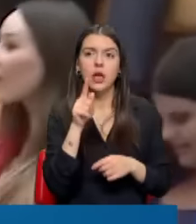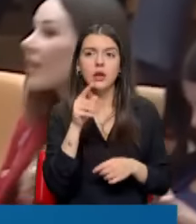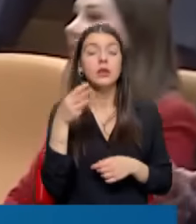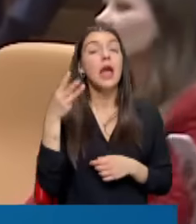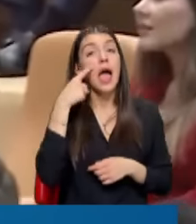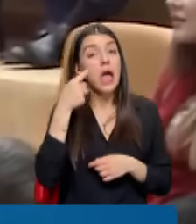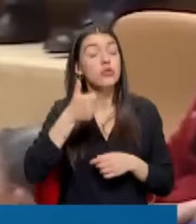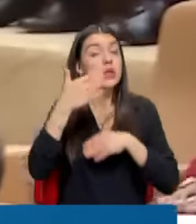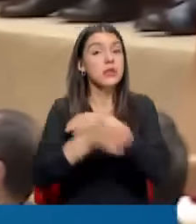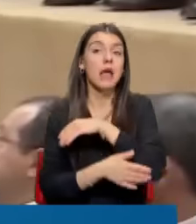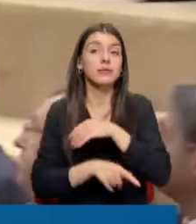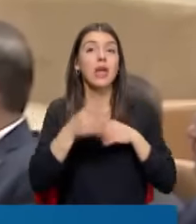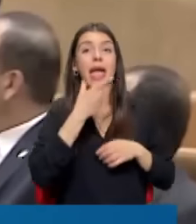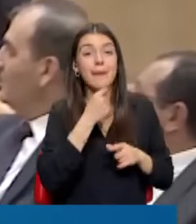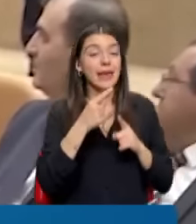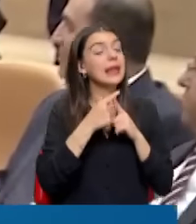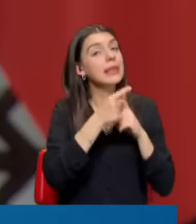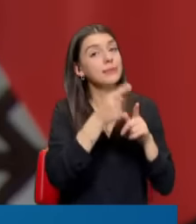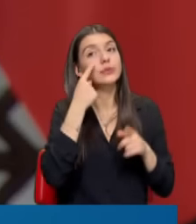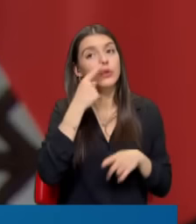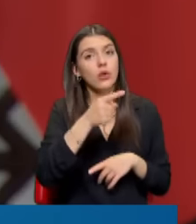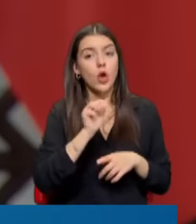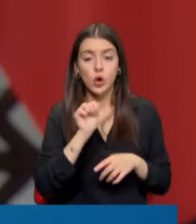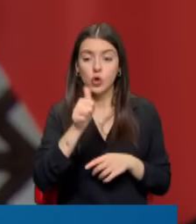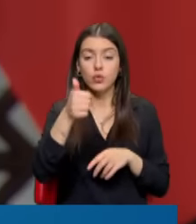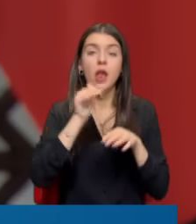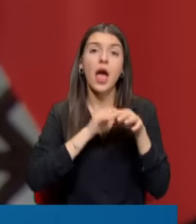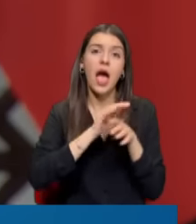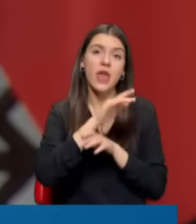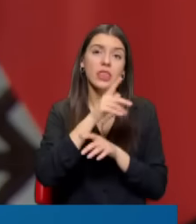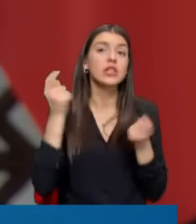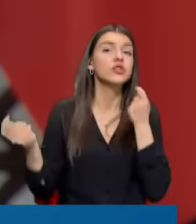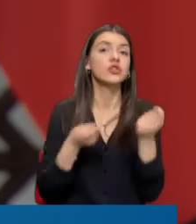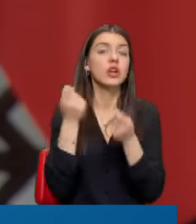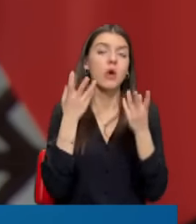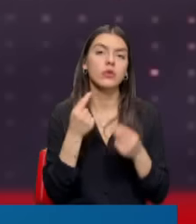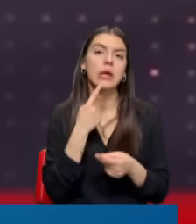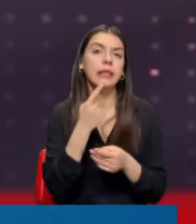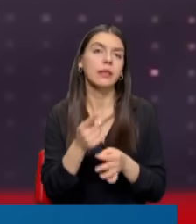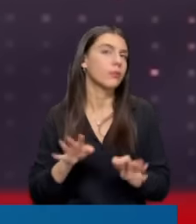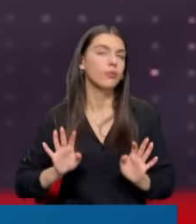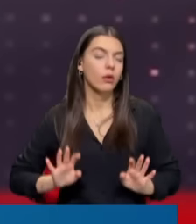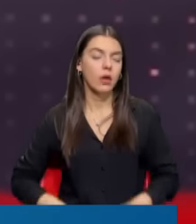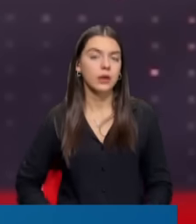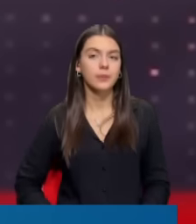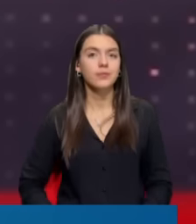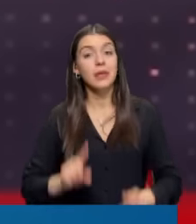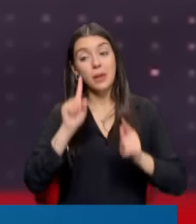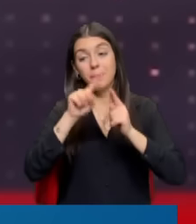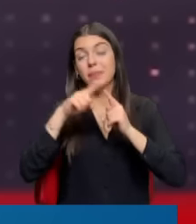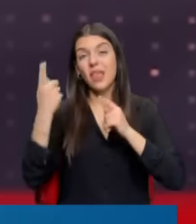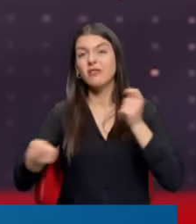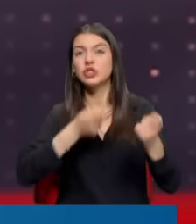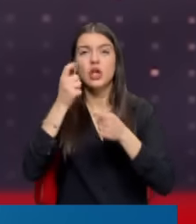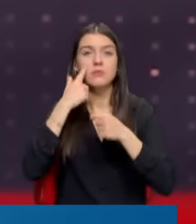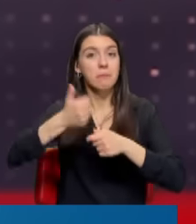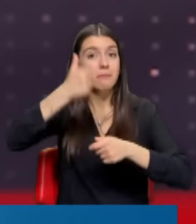yardımcısı emeklinin tepkisine karşı gündelik hayata dokunacak çalışma olacak demekle yetindi. Bir taraftan da Çalışma